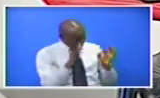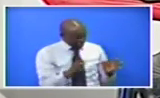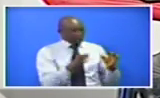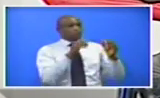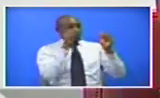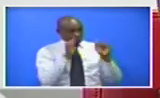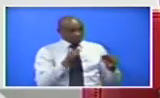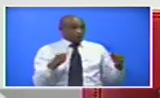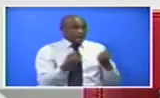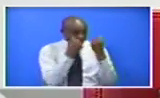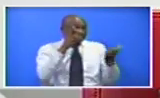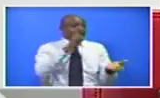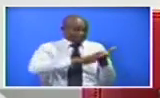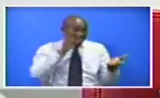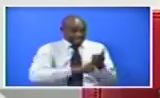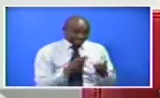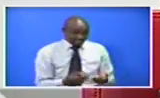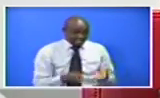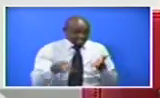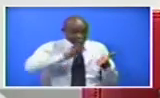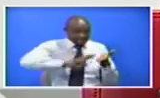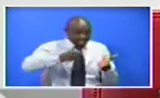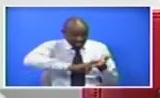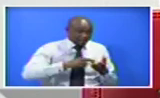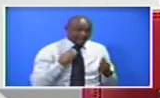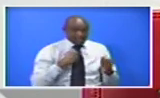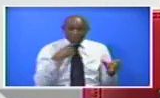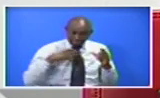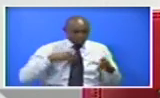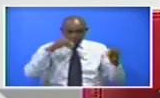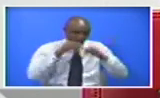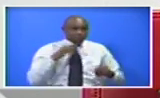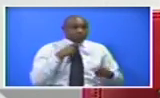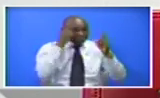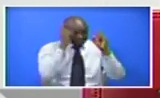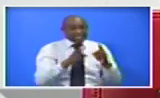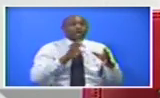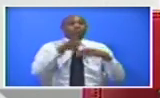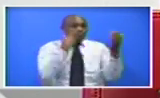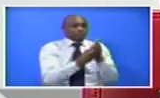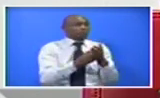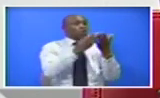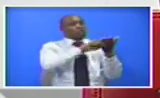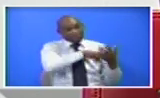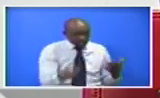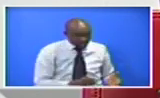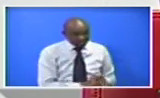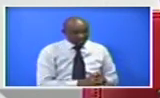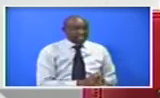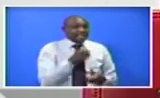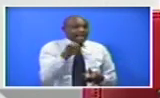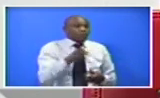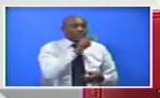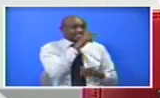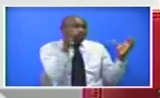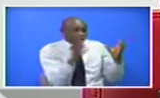katika kura ya maoni, watu wapige kura na waweze kuangusha pendekezo hili, bado mkataba wa NASA utakuwa